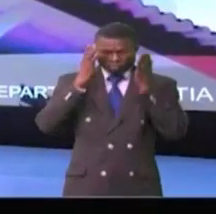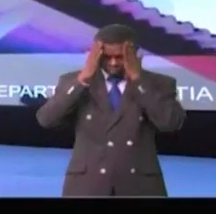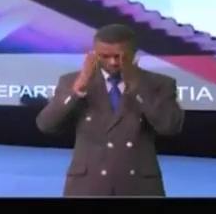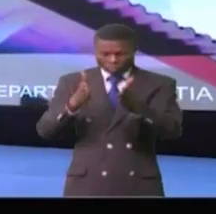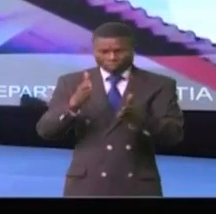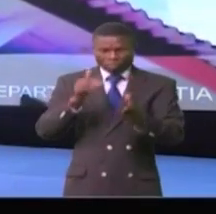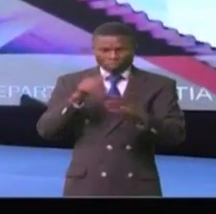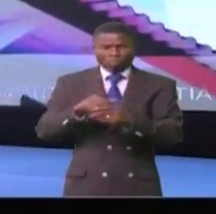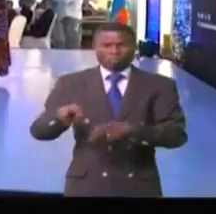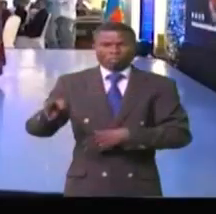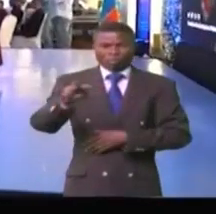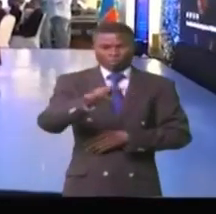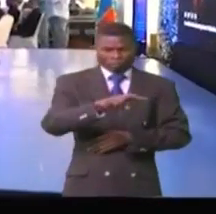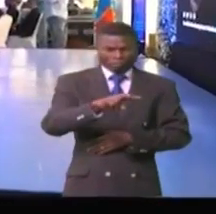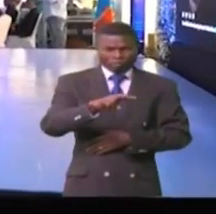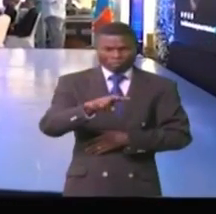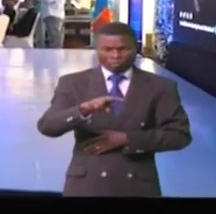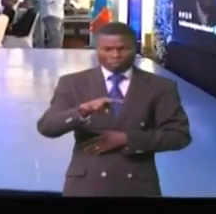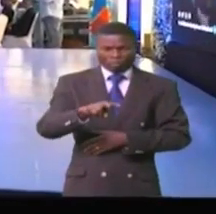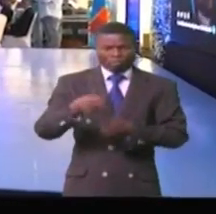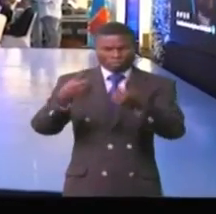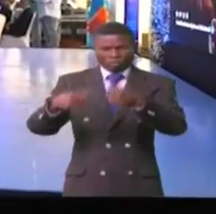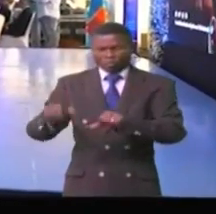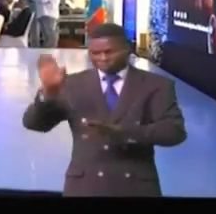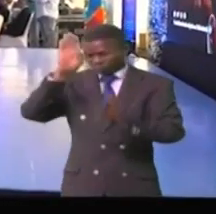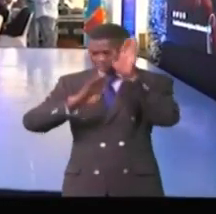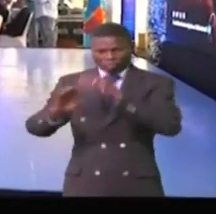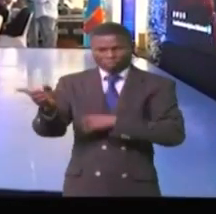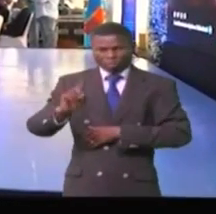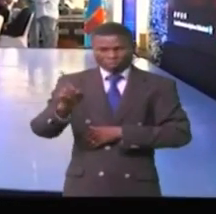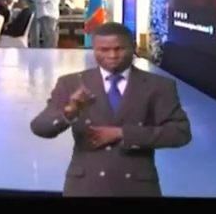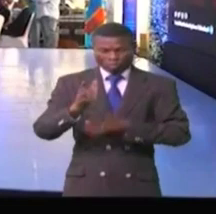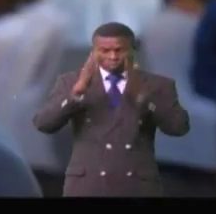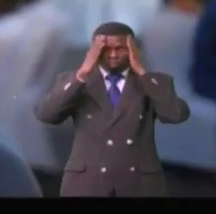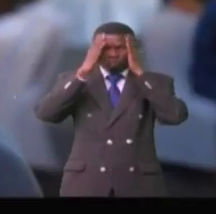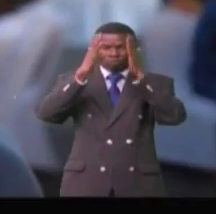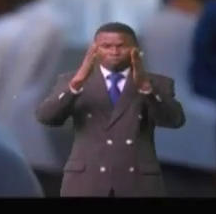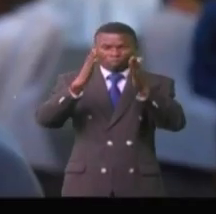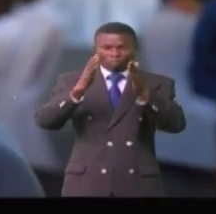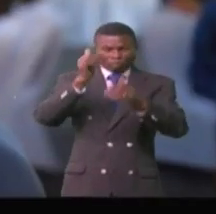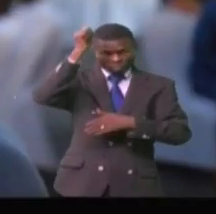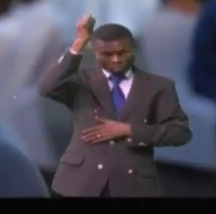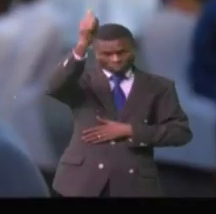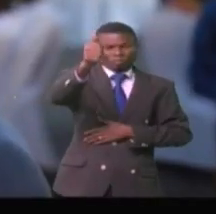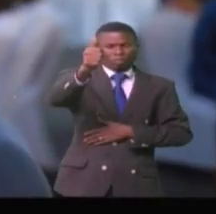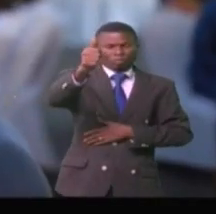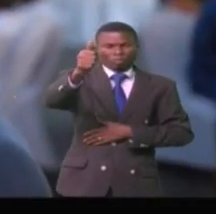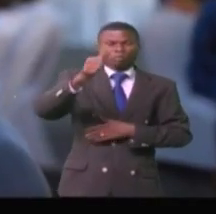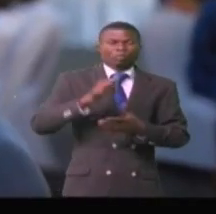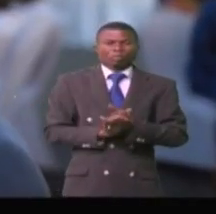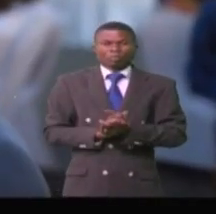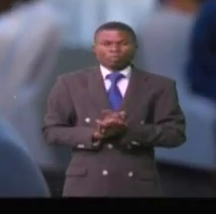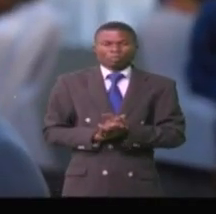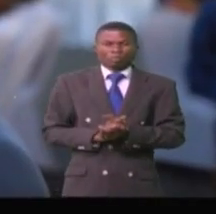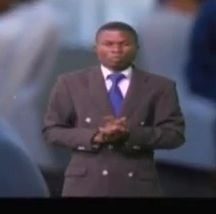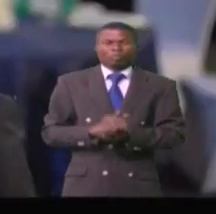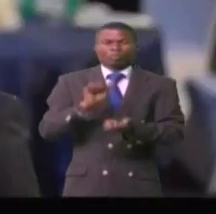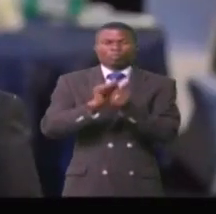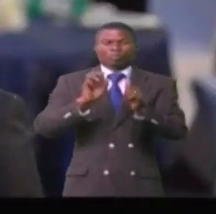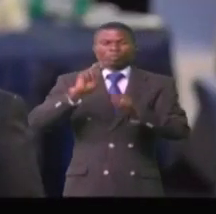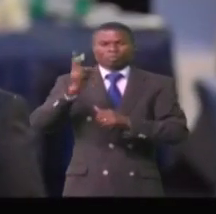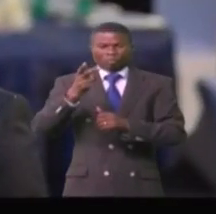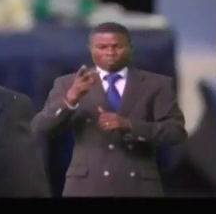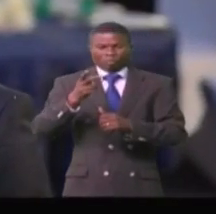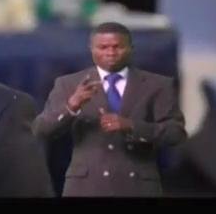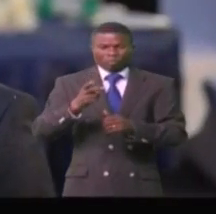rivés sur vous. Ne restez pas dans la distraction, il faut regarder à l'avenir. La seconde thématique exploitée